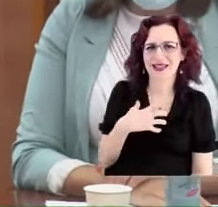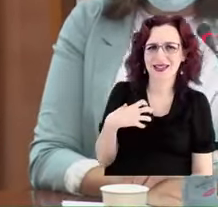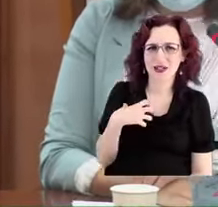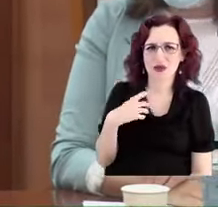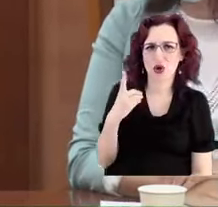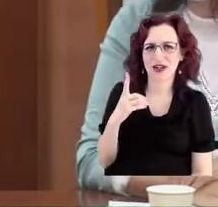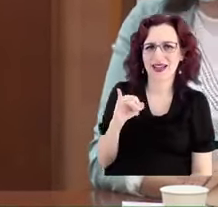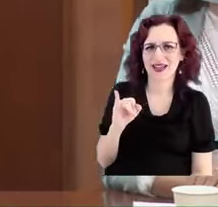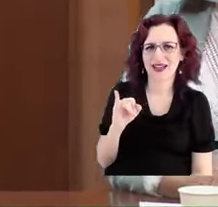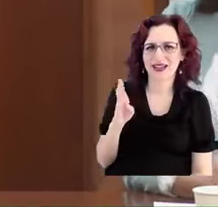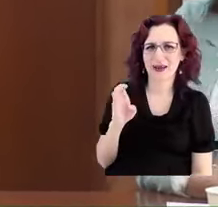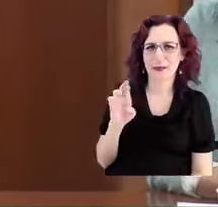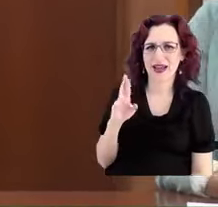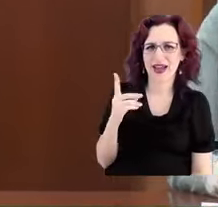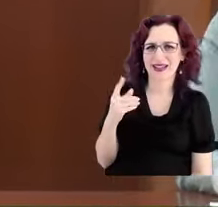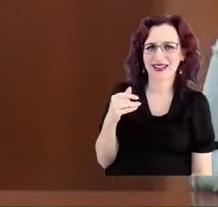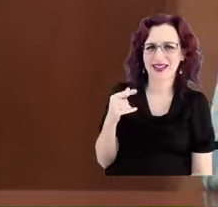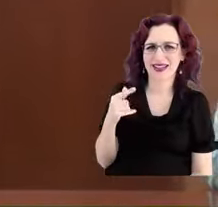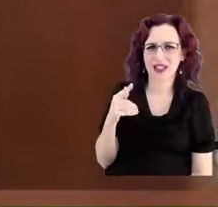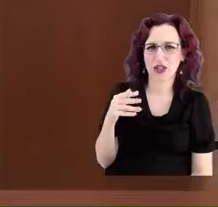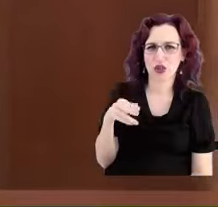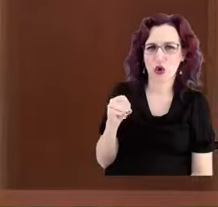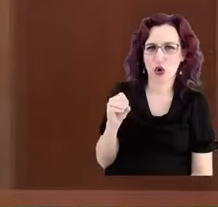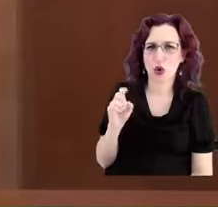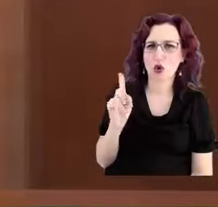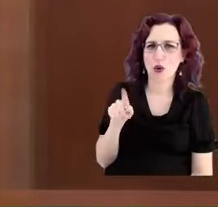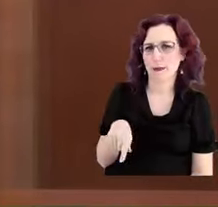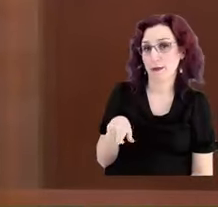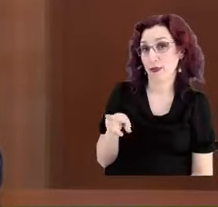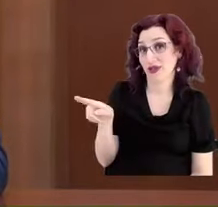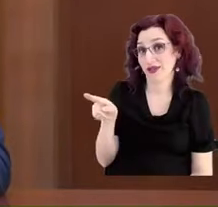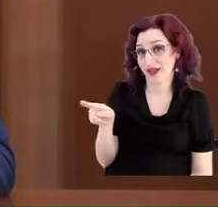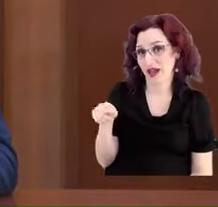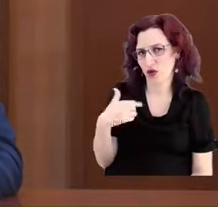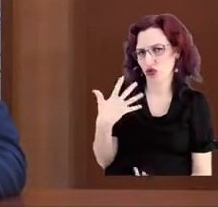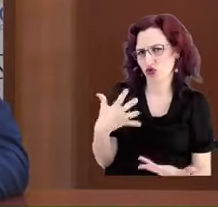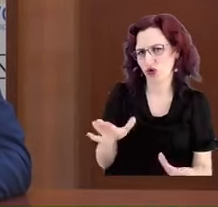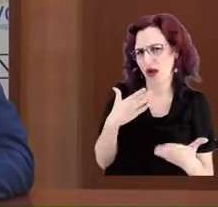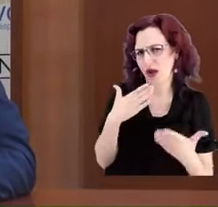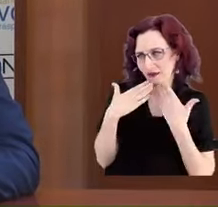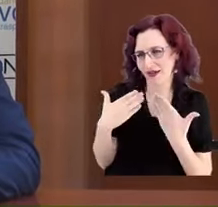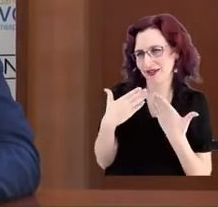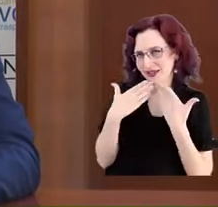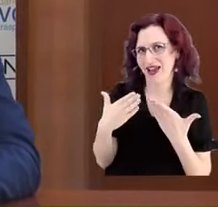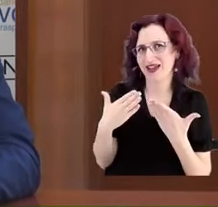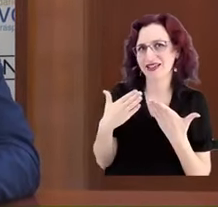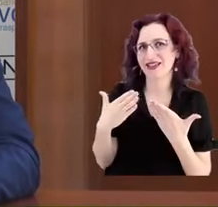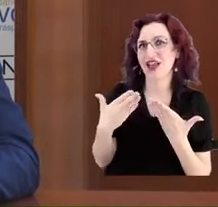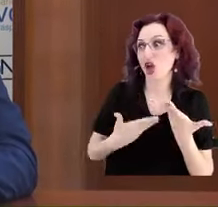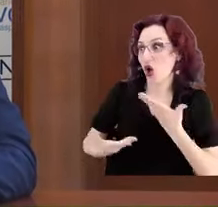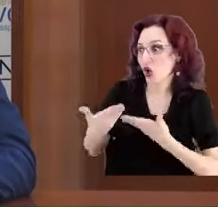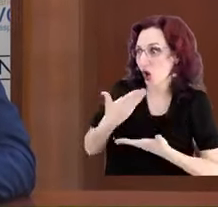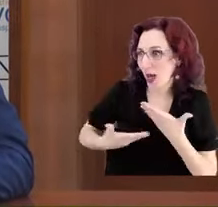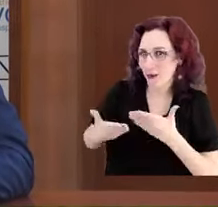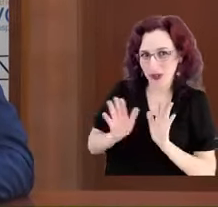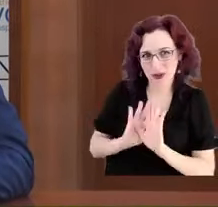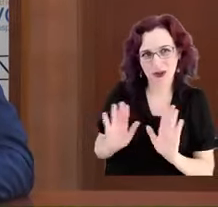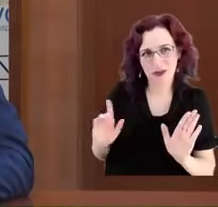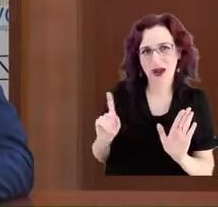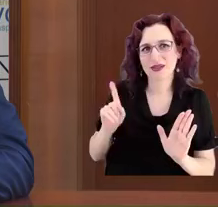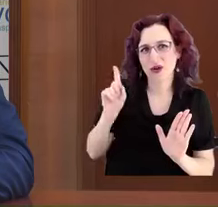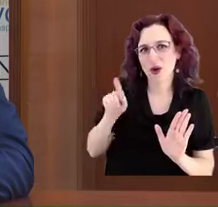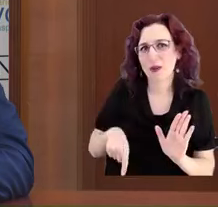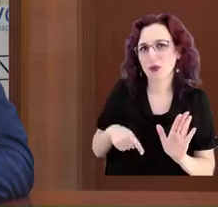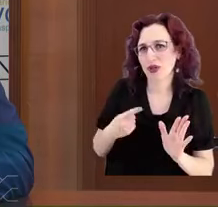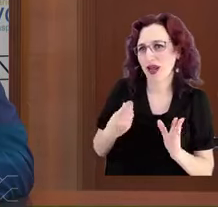ho ringraziato già ampiamente per non solo per la collaborazione ma anche per lo spirito come dicevi tu stessa che ha